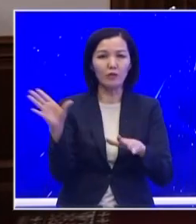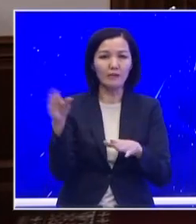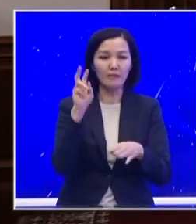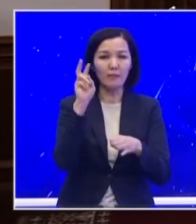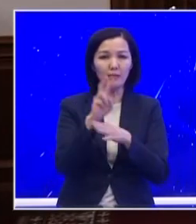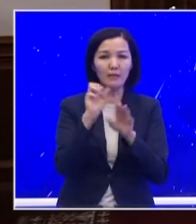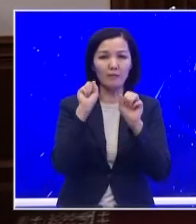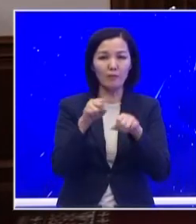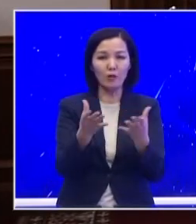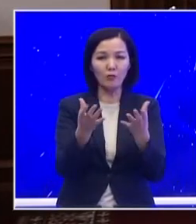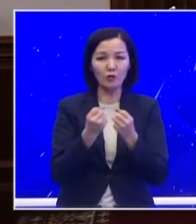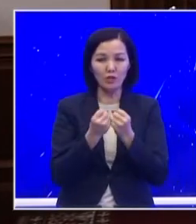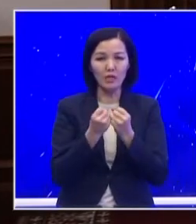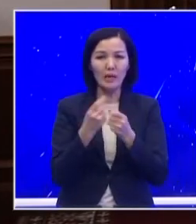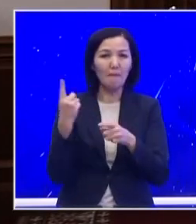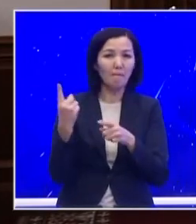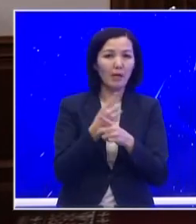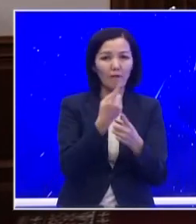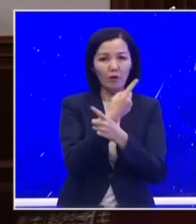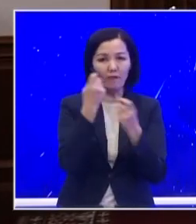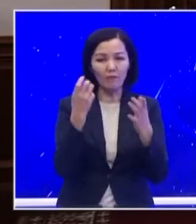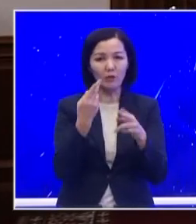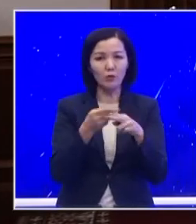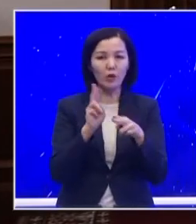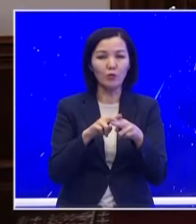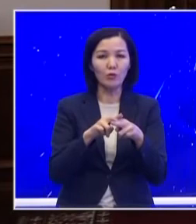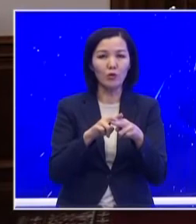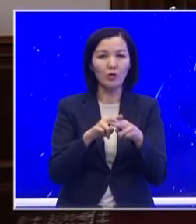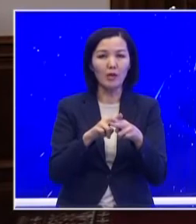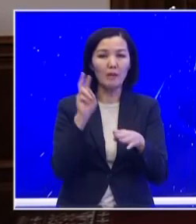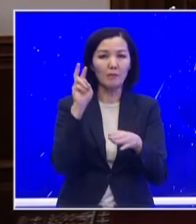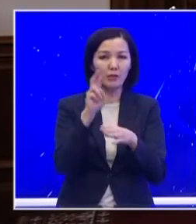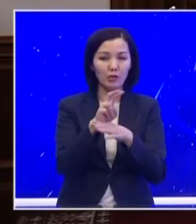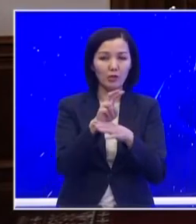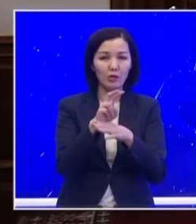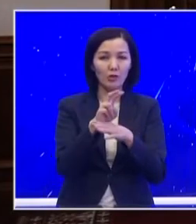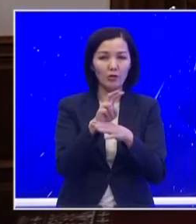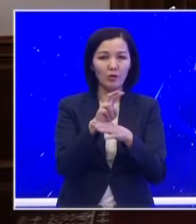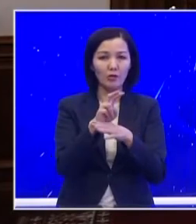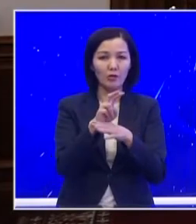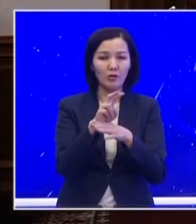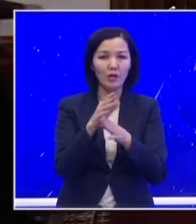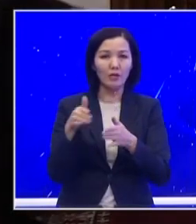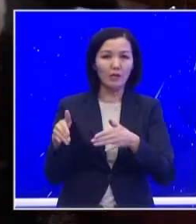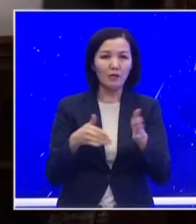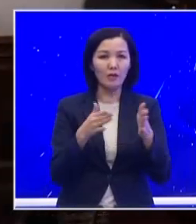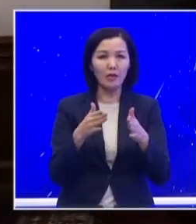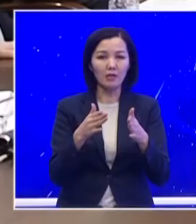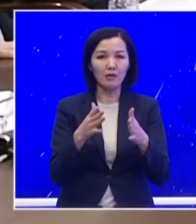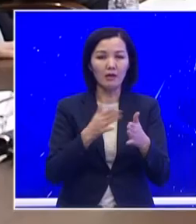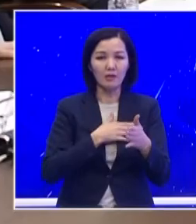посетителям получить первую информацию о том месте, которое они посещают. Пешая тропа – это активный образ